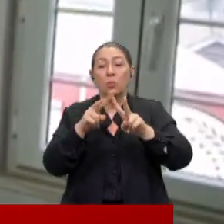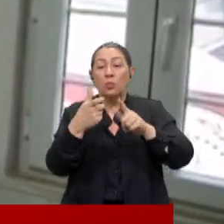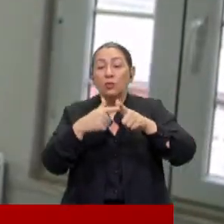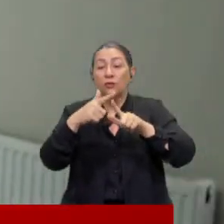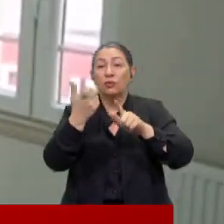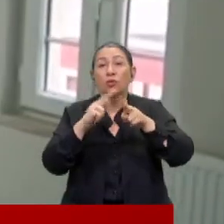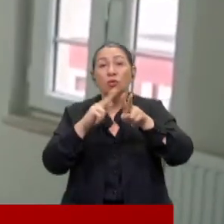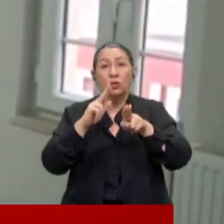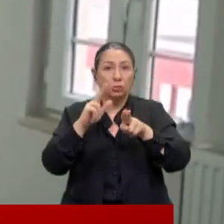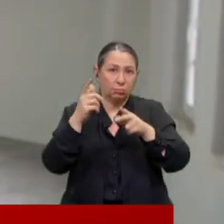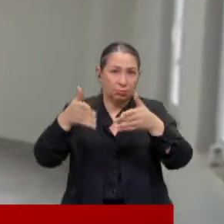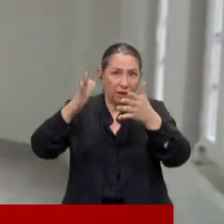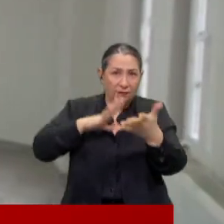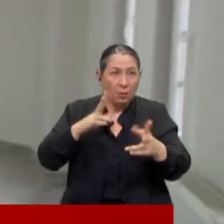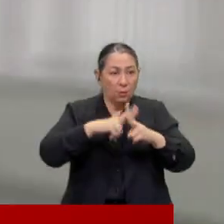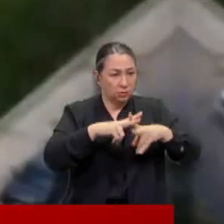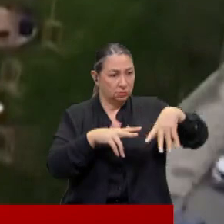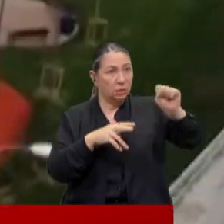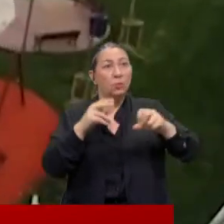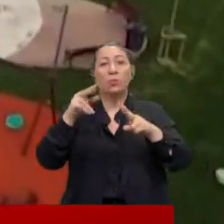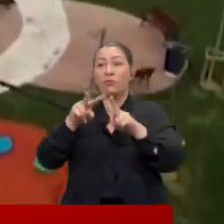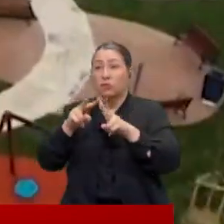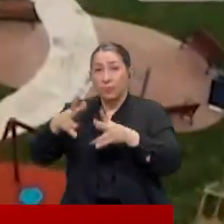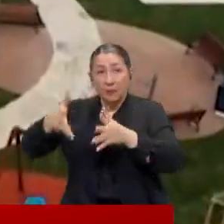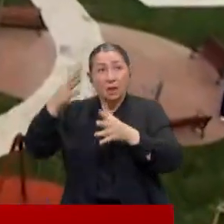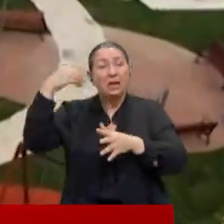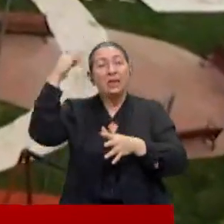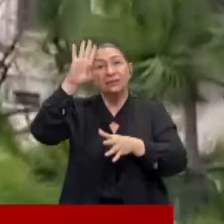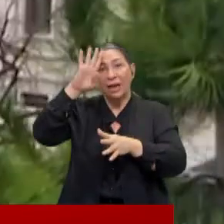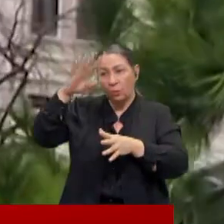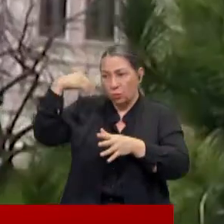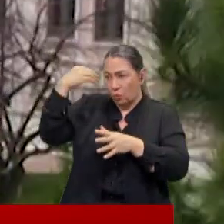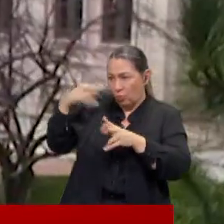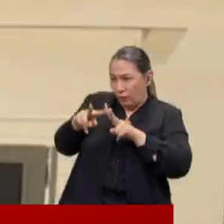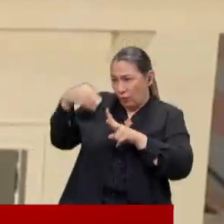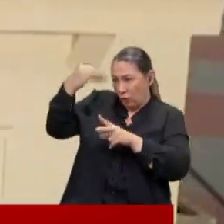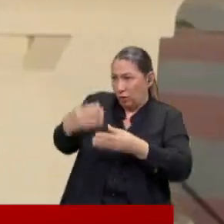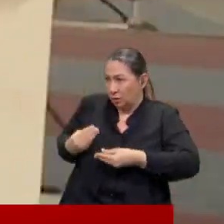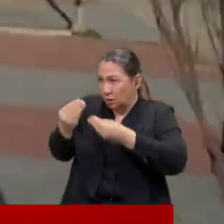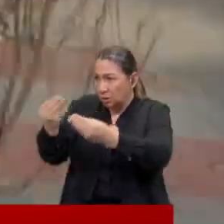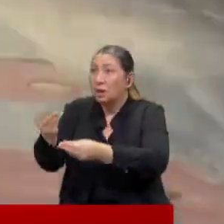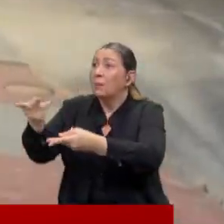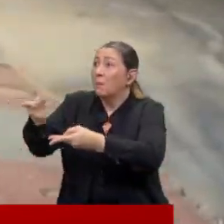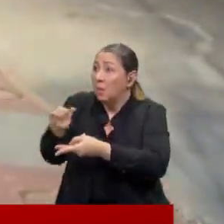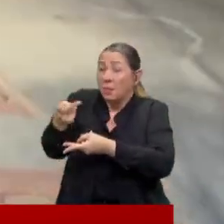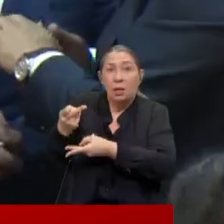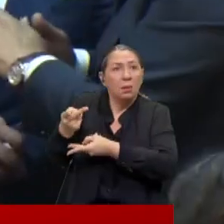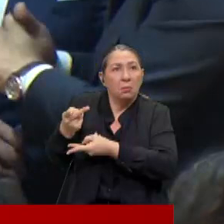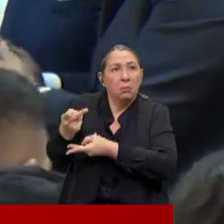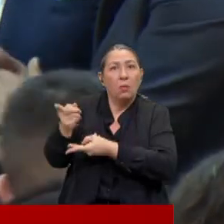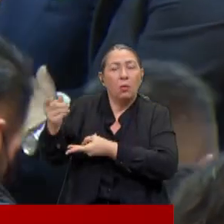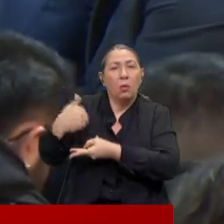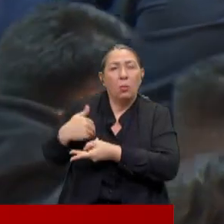müftülük binası var Polis Merkezi emniyete müftülük binası İstanbul müftülüğüne teslim edilecek ama davet edilmelerine rağmen